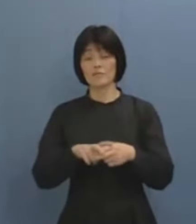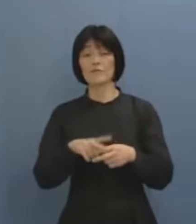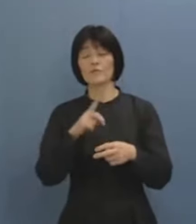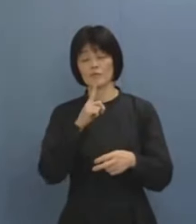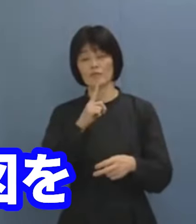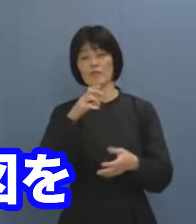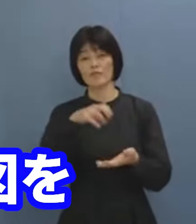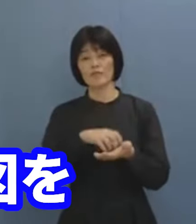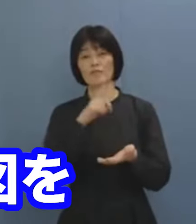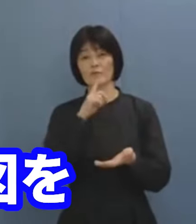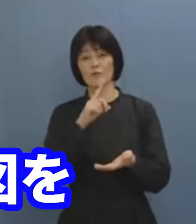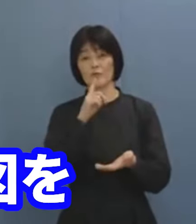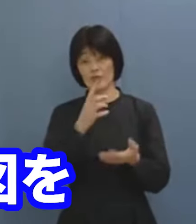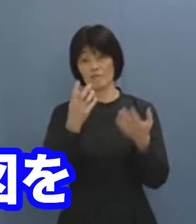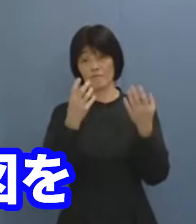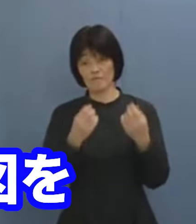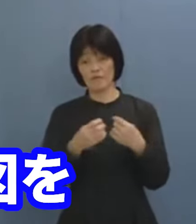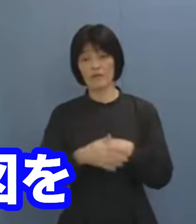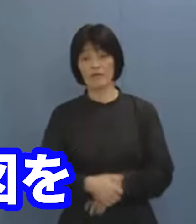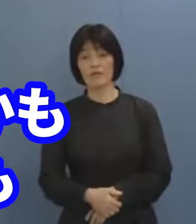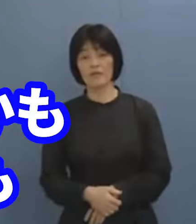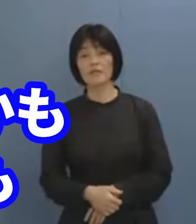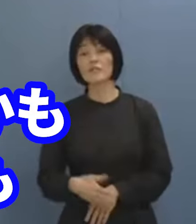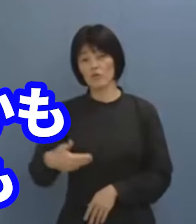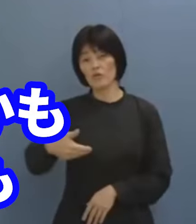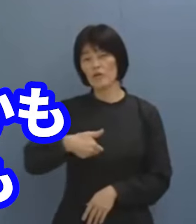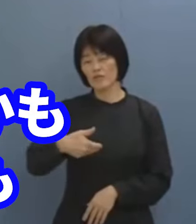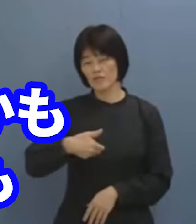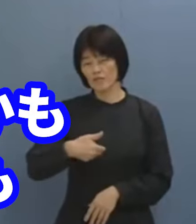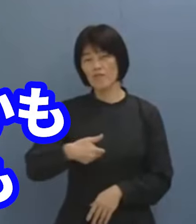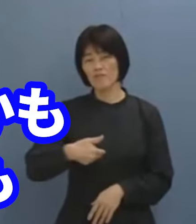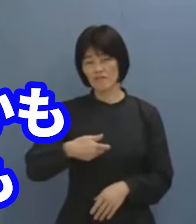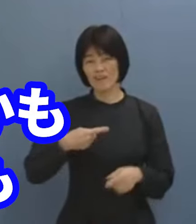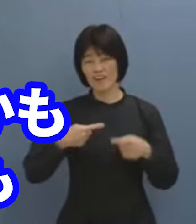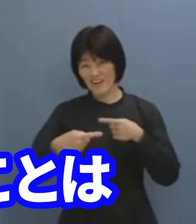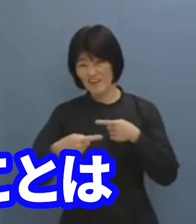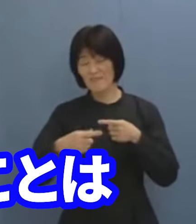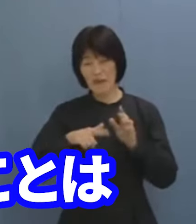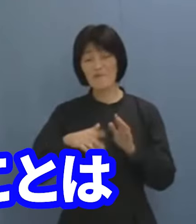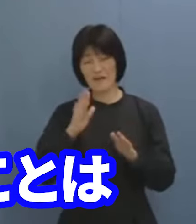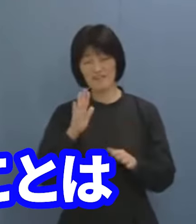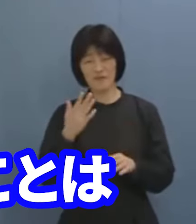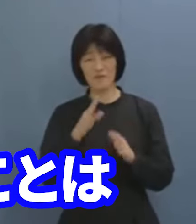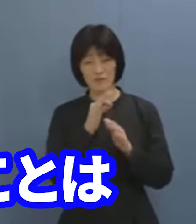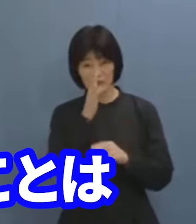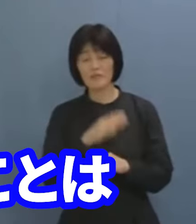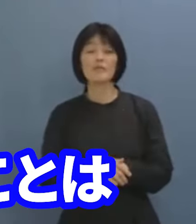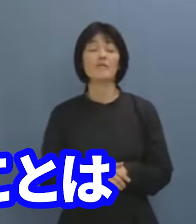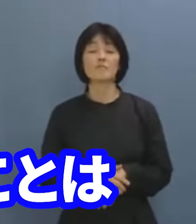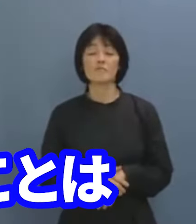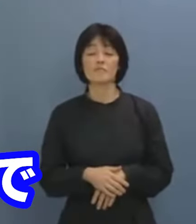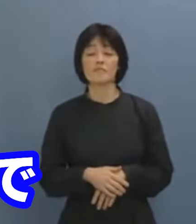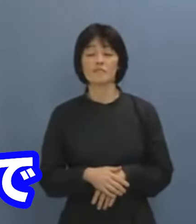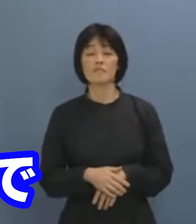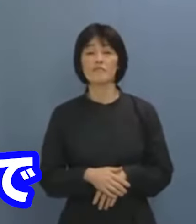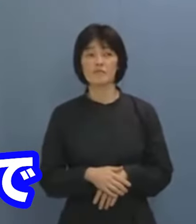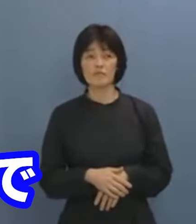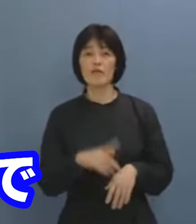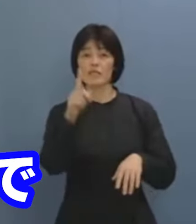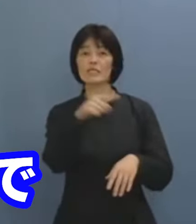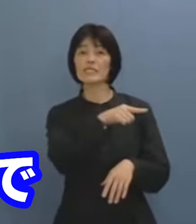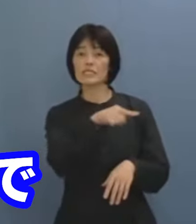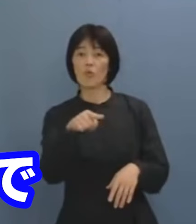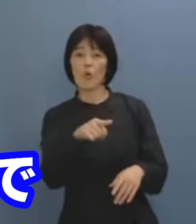みません、あのもしかしたら質問 の, あの意図を汲み取れてなかったかもしれないですけど、あの人に対して投げたということは認識が